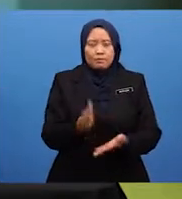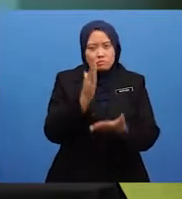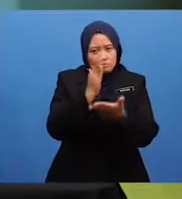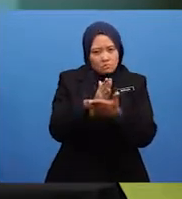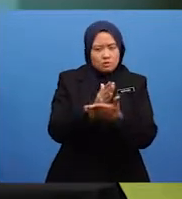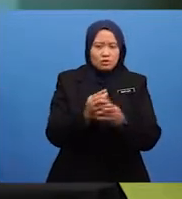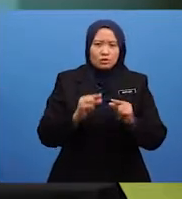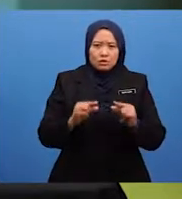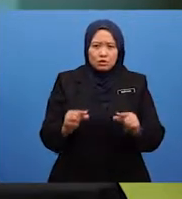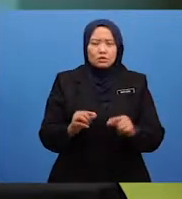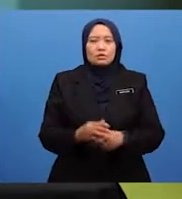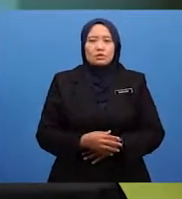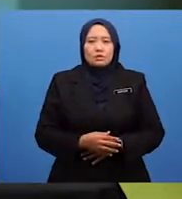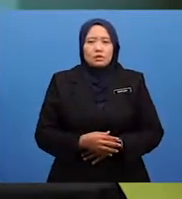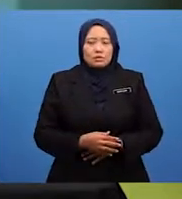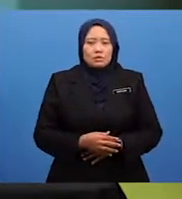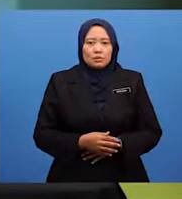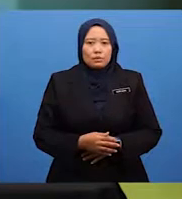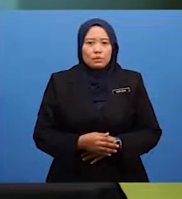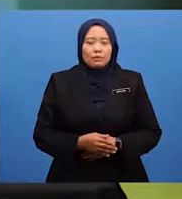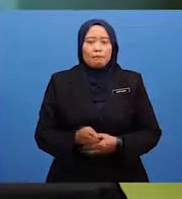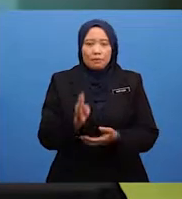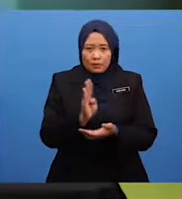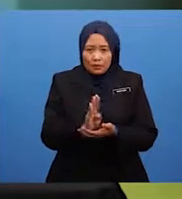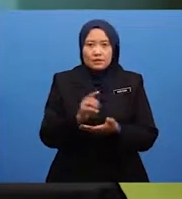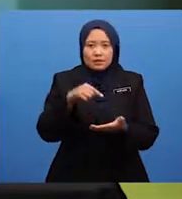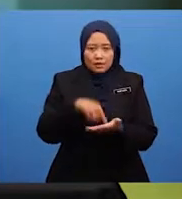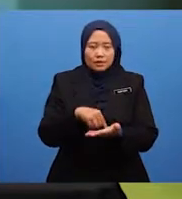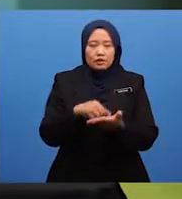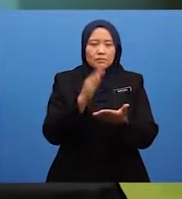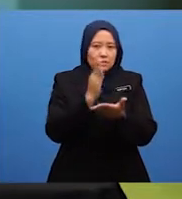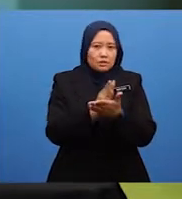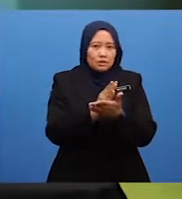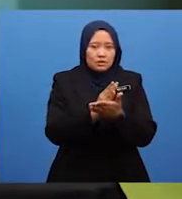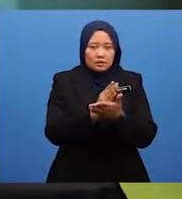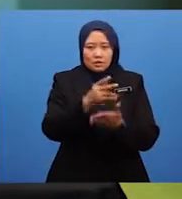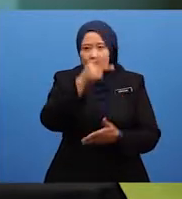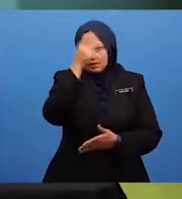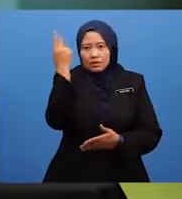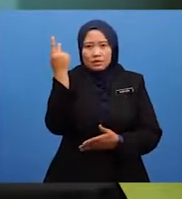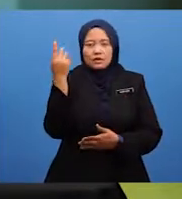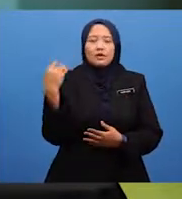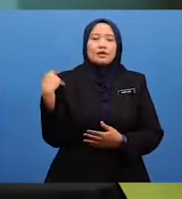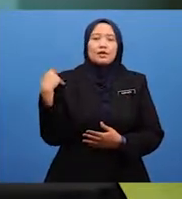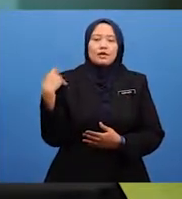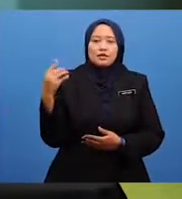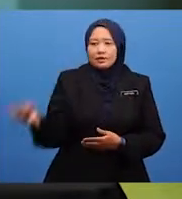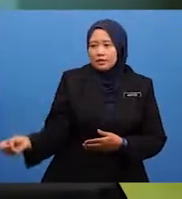Murid-murid, bekas tin ini berhenti bergerak disebabkan oleh adanya daya geseran.